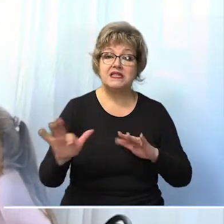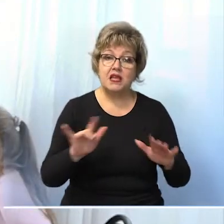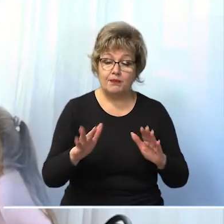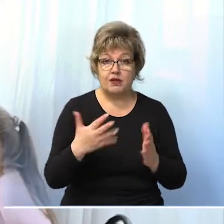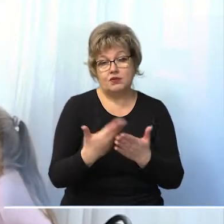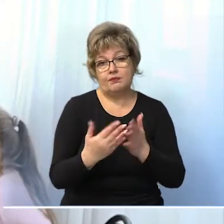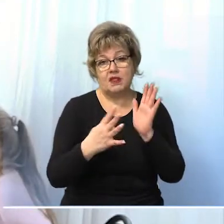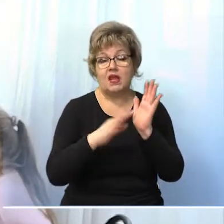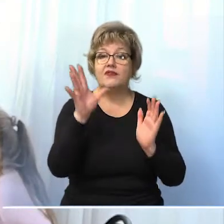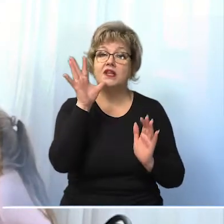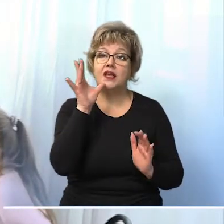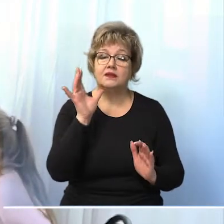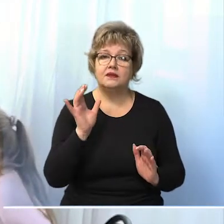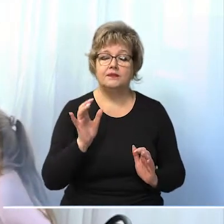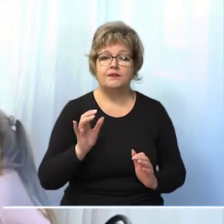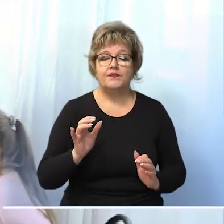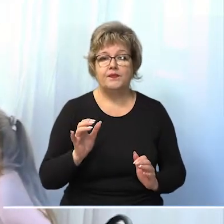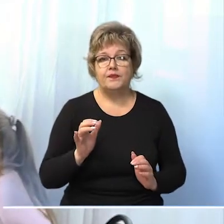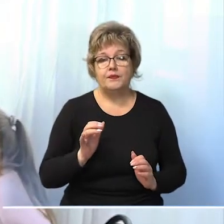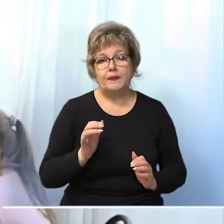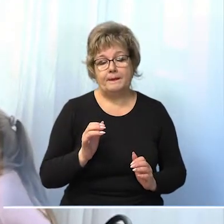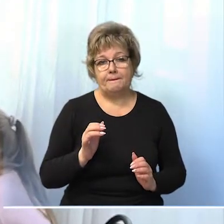порядка 9 лет.